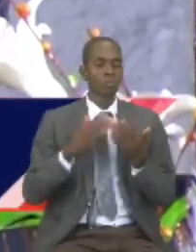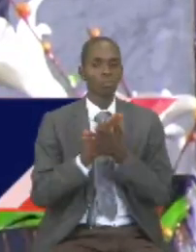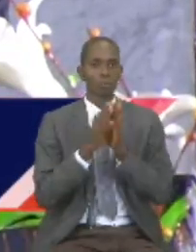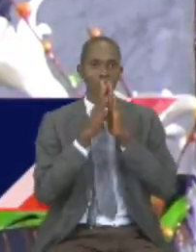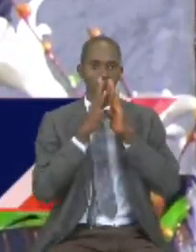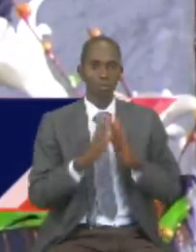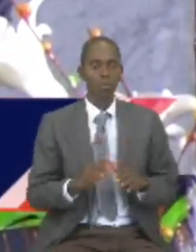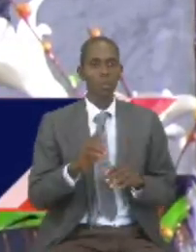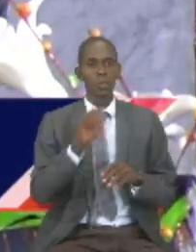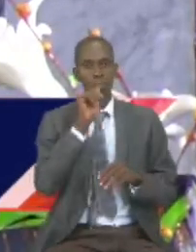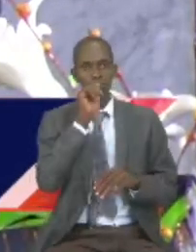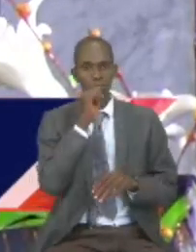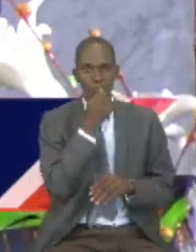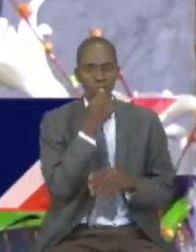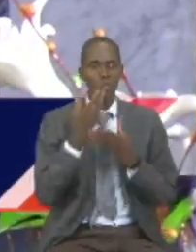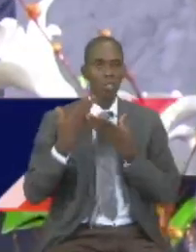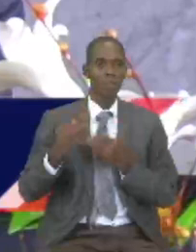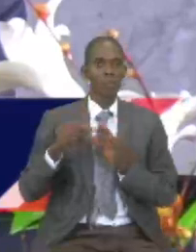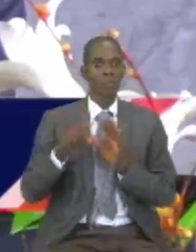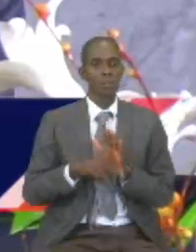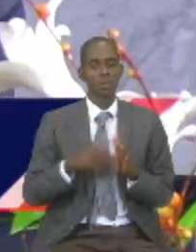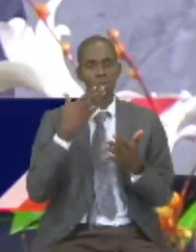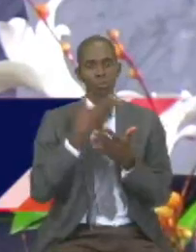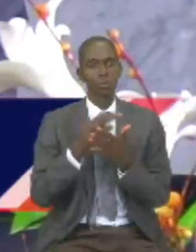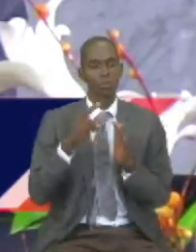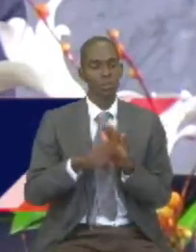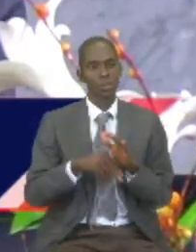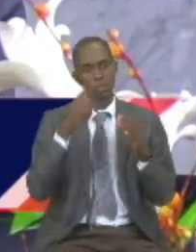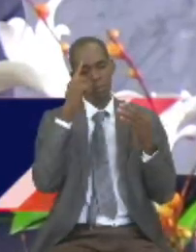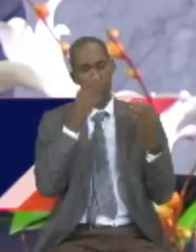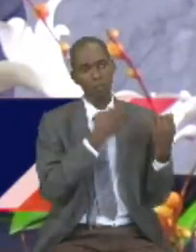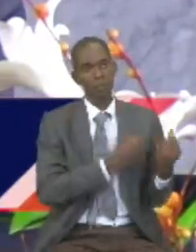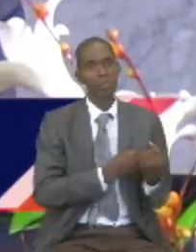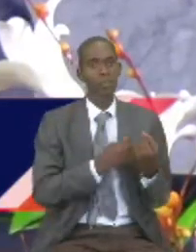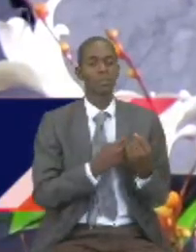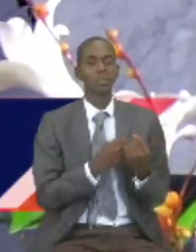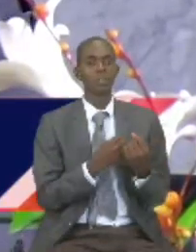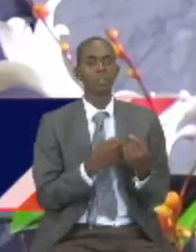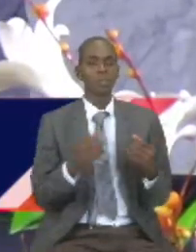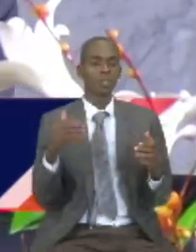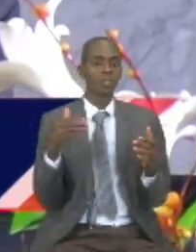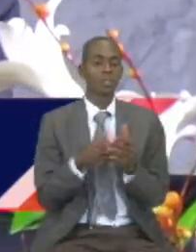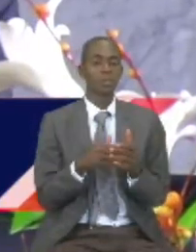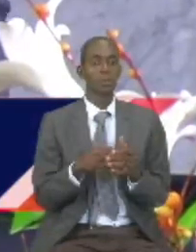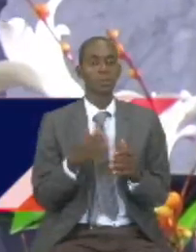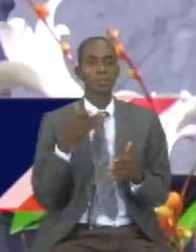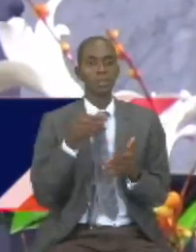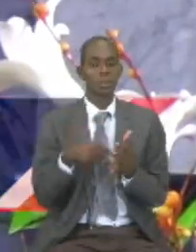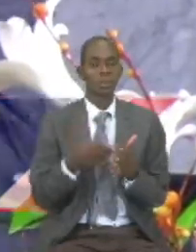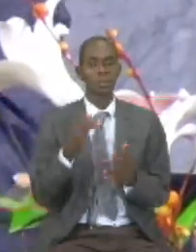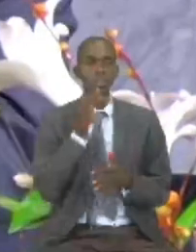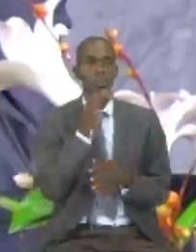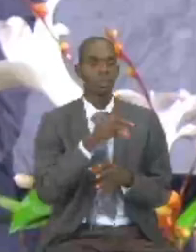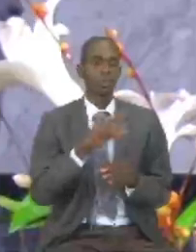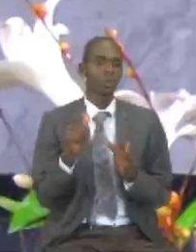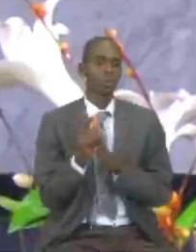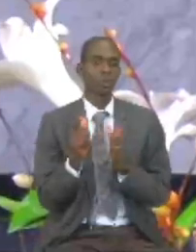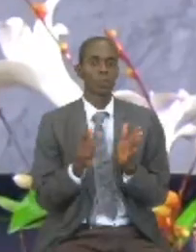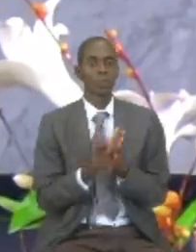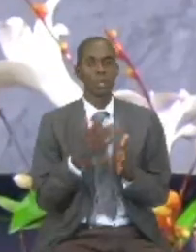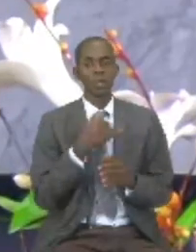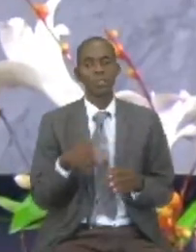la paix, la patience, la bonté, la bénignité, la fidélité, la douceur, la tempérance. La loi n'est pas